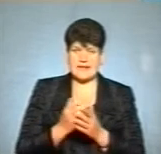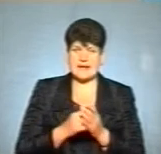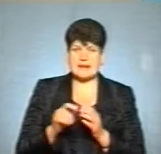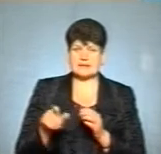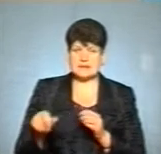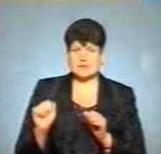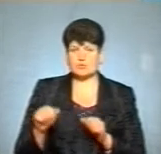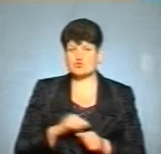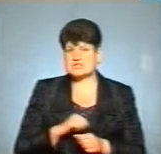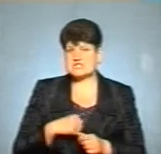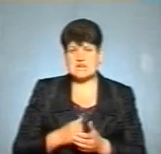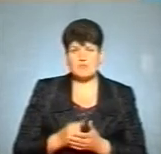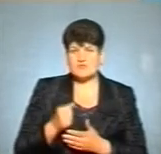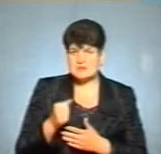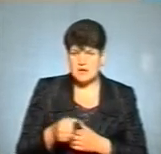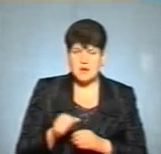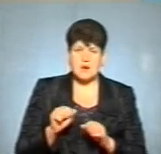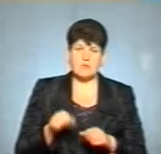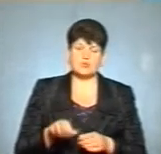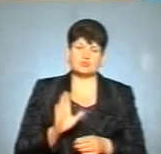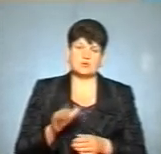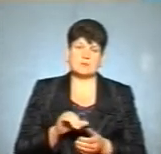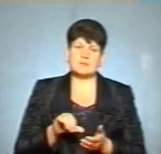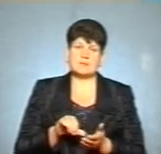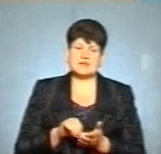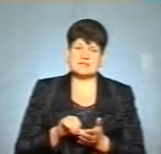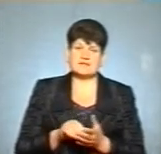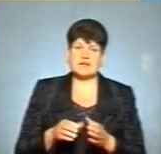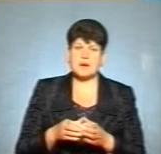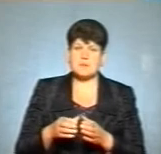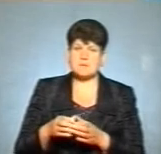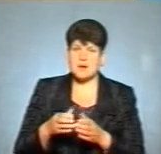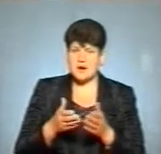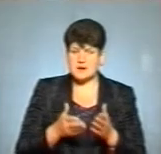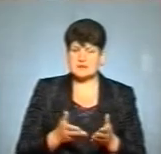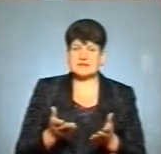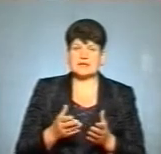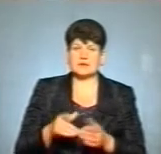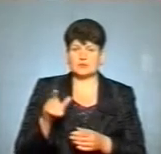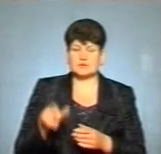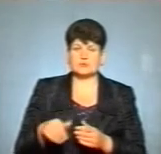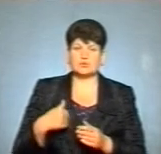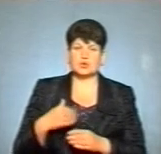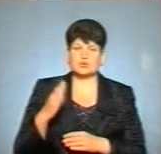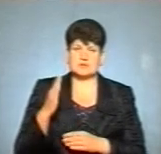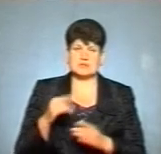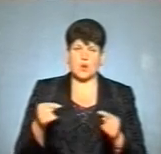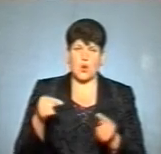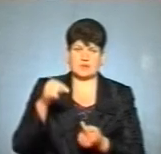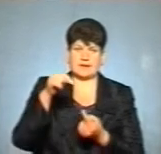як самовисуванцями, так і представниками політичних партій, за яких за яких виборець буде голосувати, тобто за конкретного